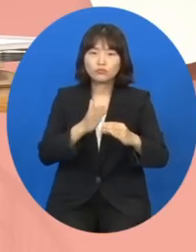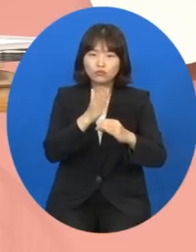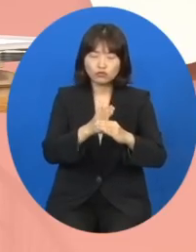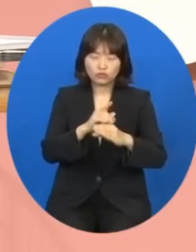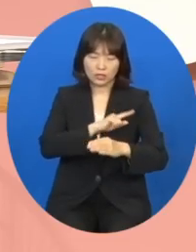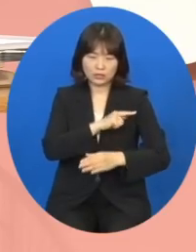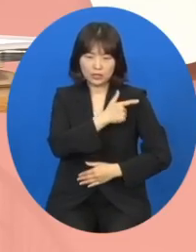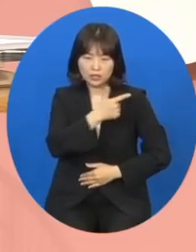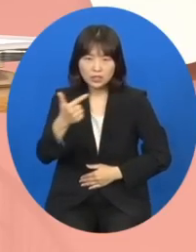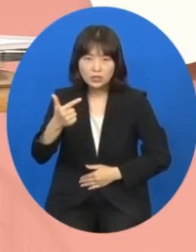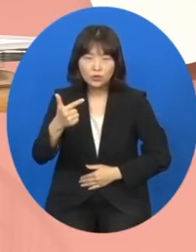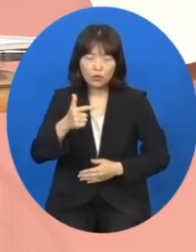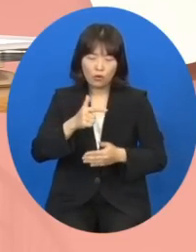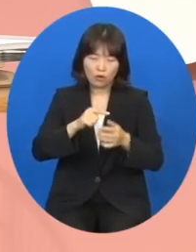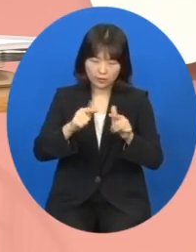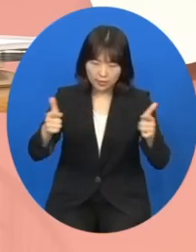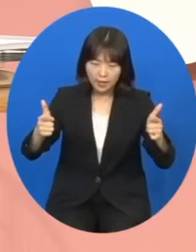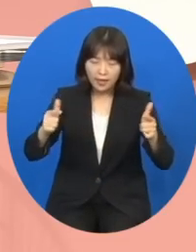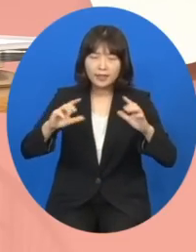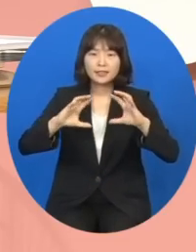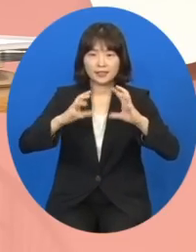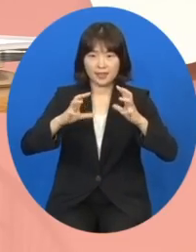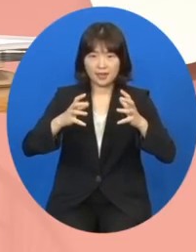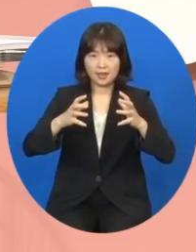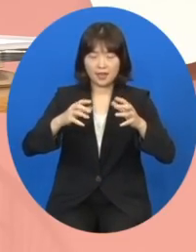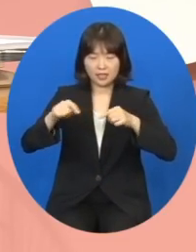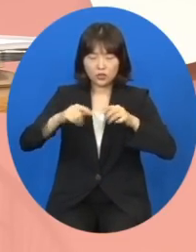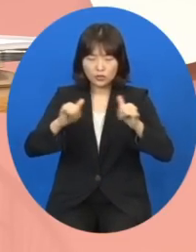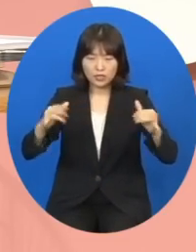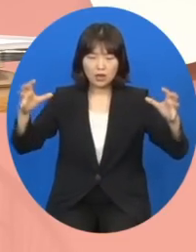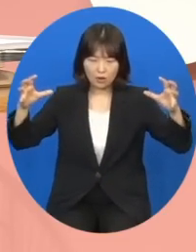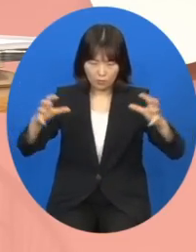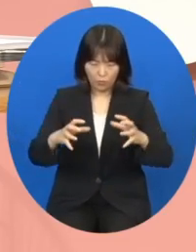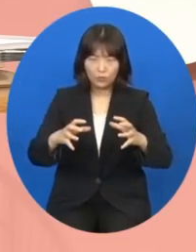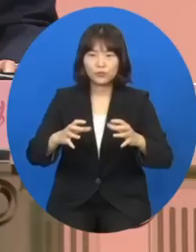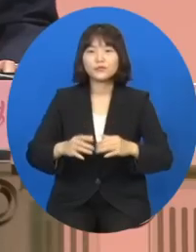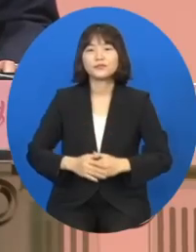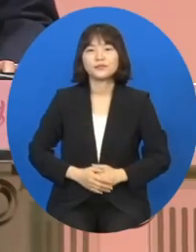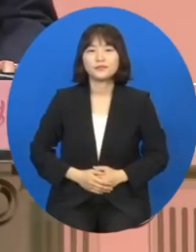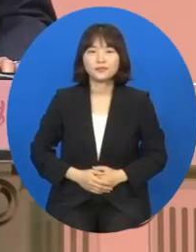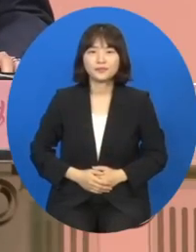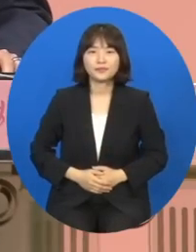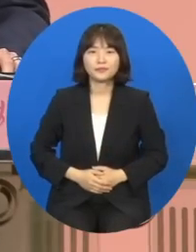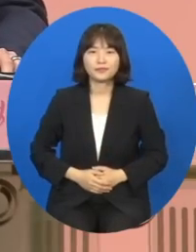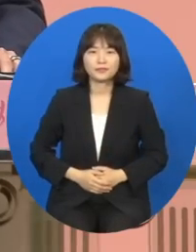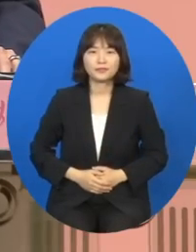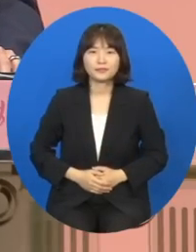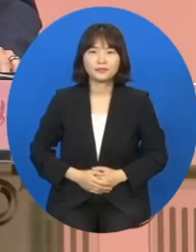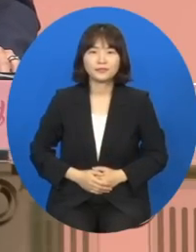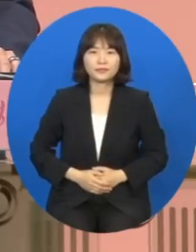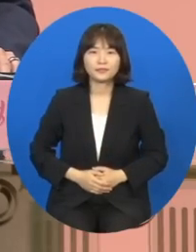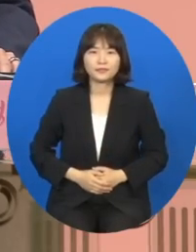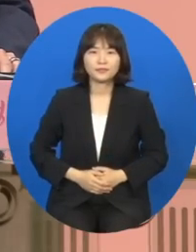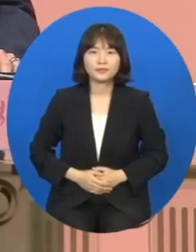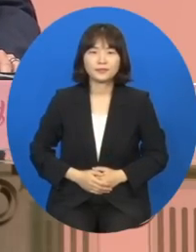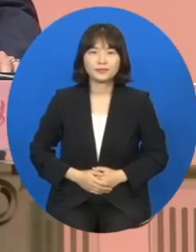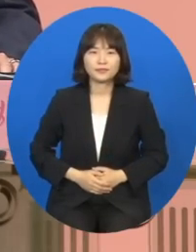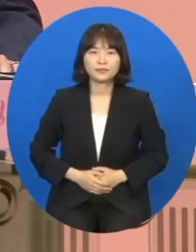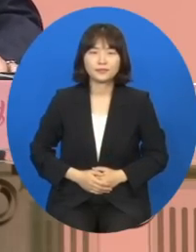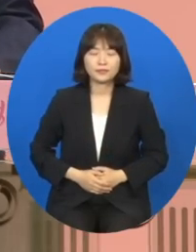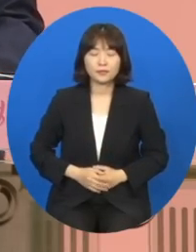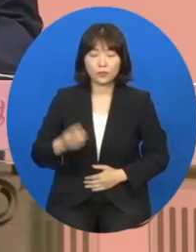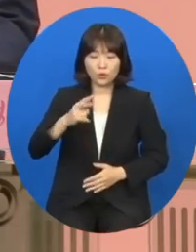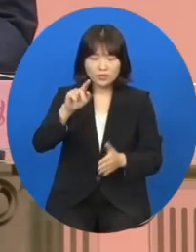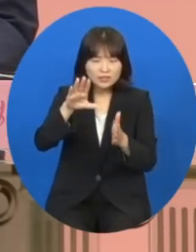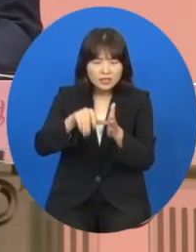그리고 가장 다양한 나라에서 지도자들이 모이는 모임이었습니다 안 제 1부 서점 역할을 했어요 그리고